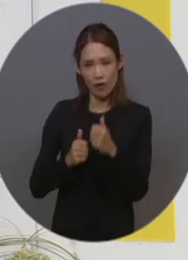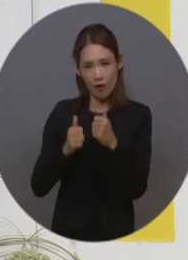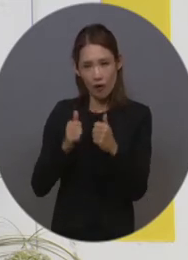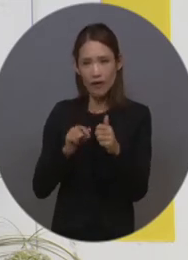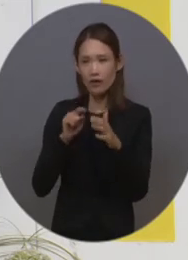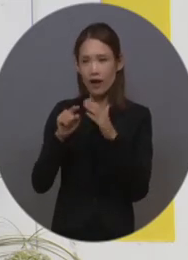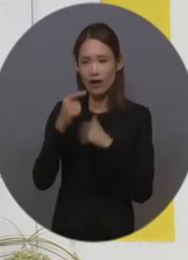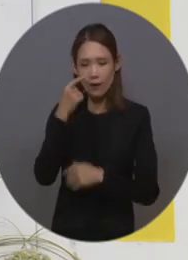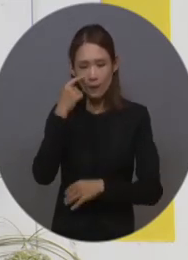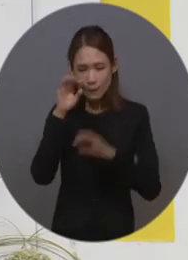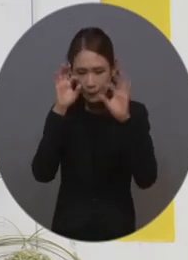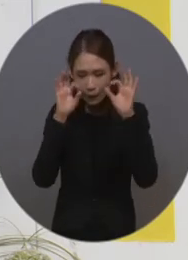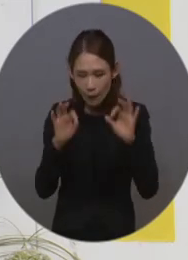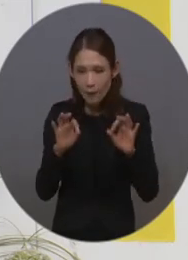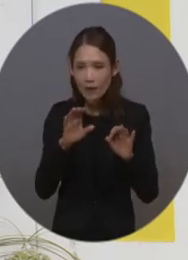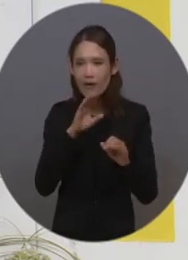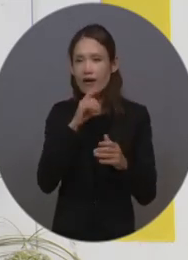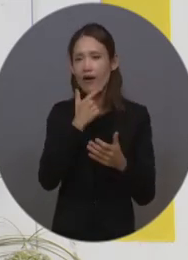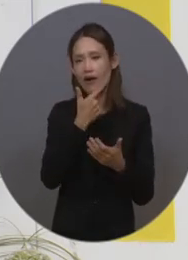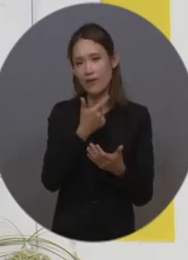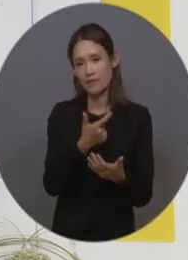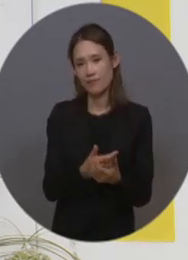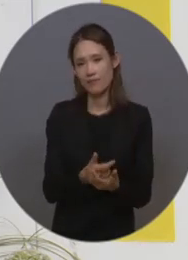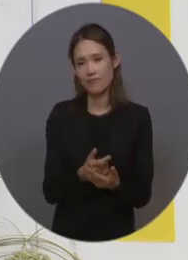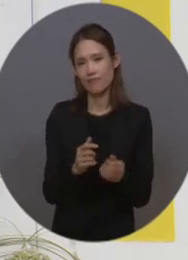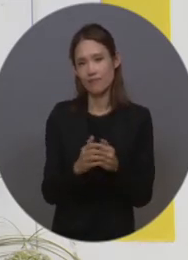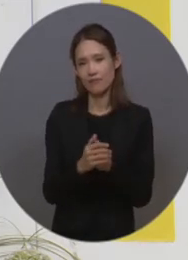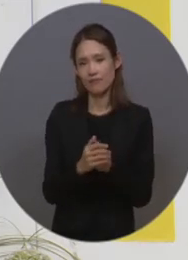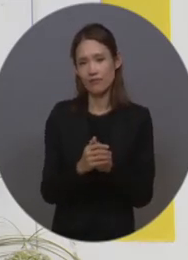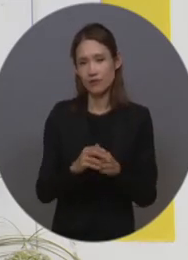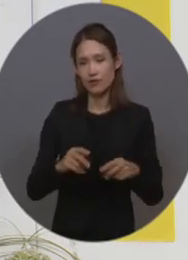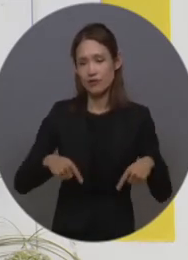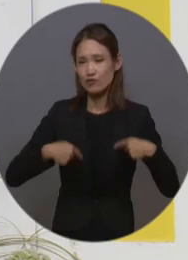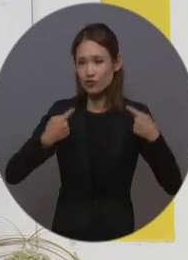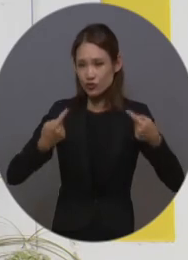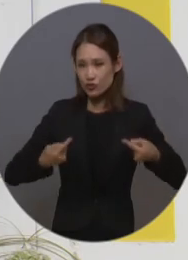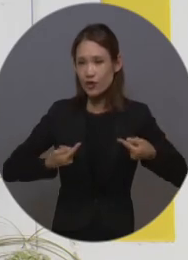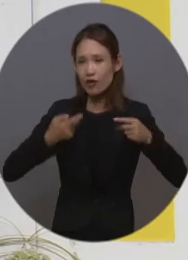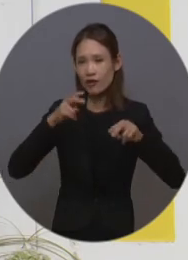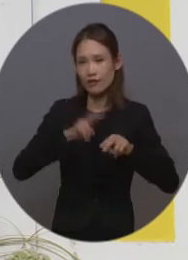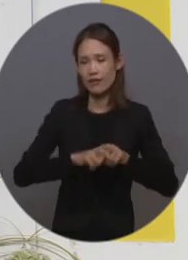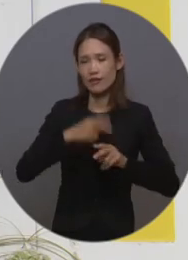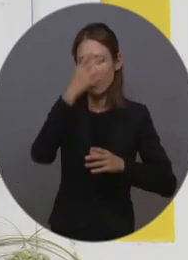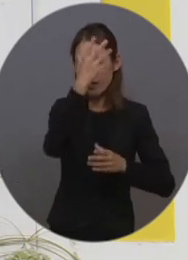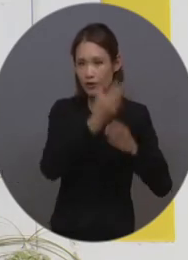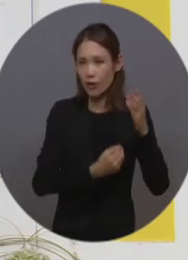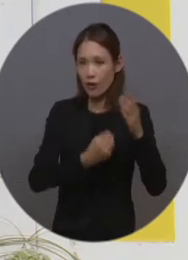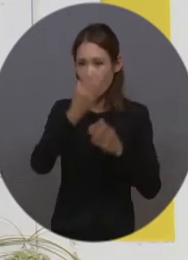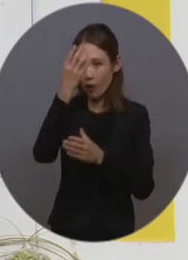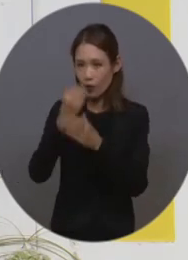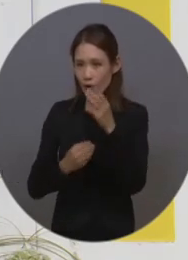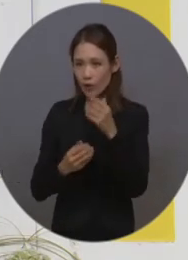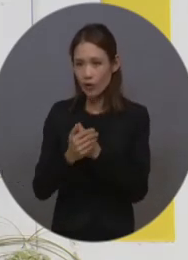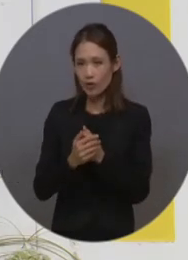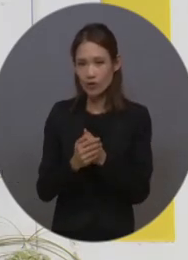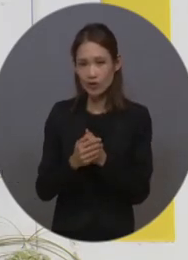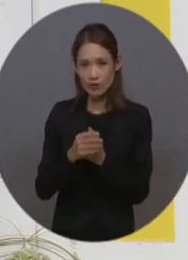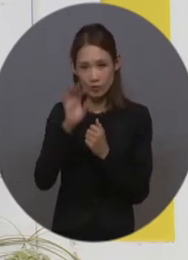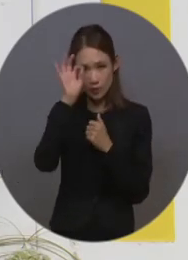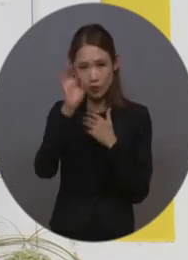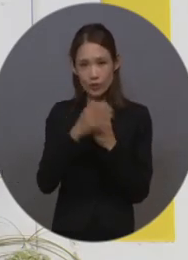가면 정말 감동입니다. 그 이 휠체어에 타서 농구를 네. 하면 이 농구